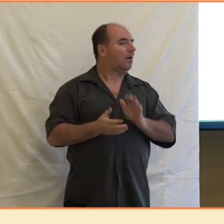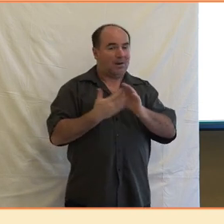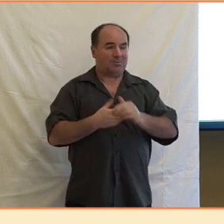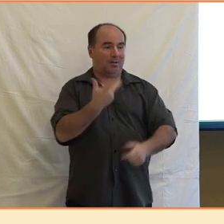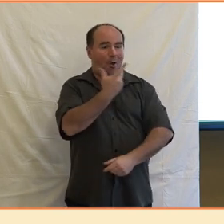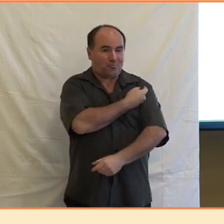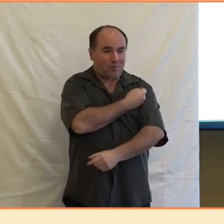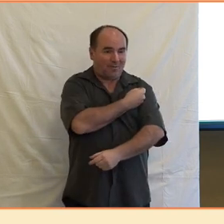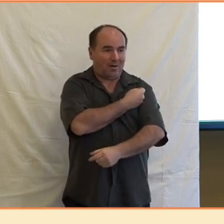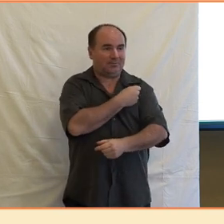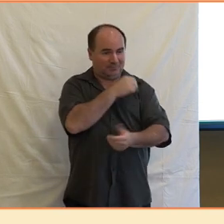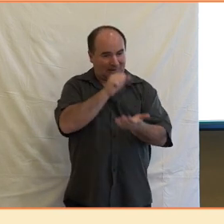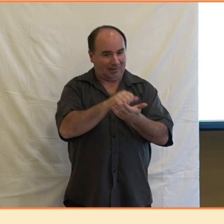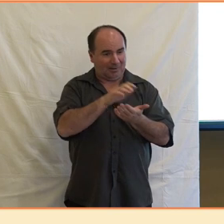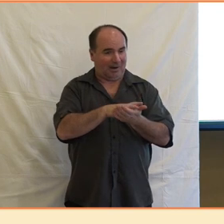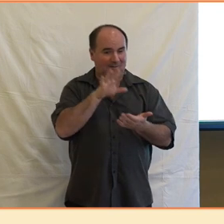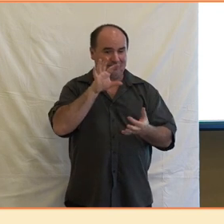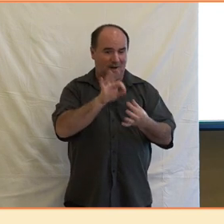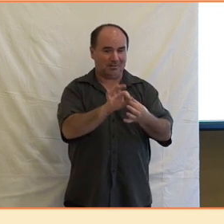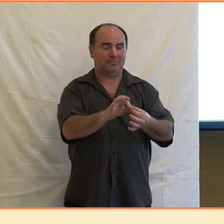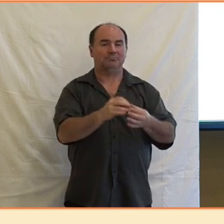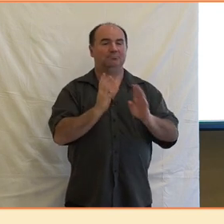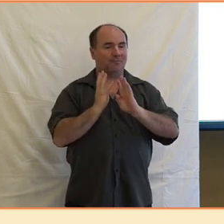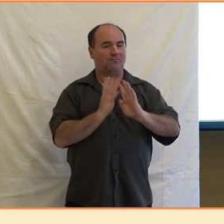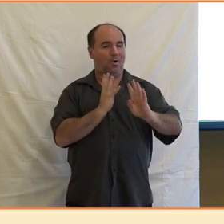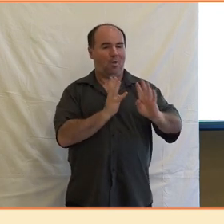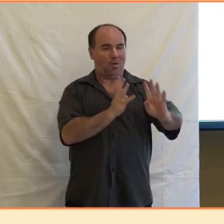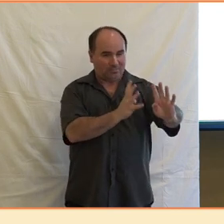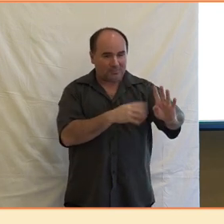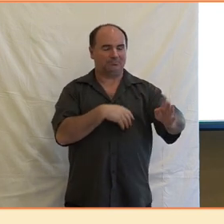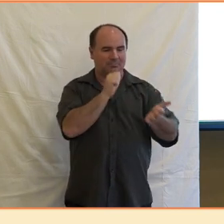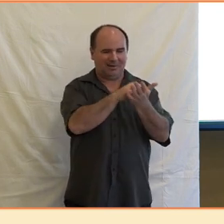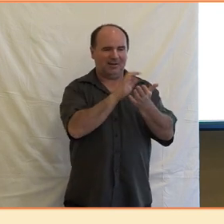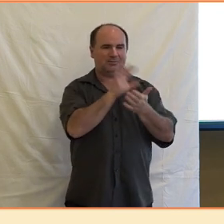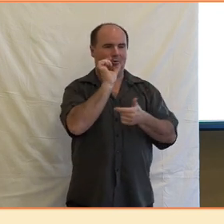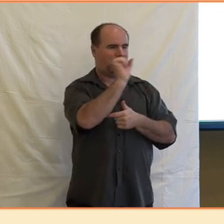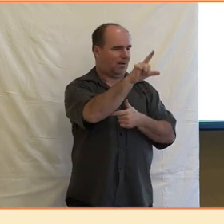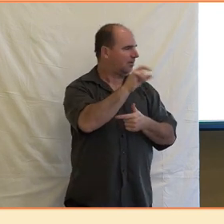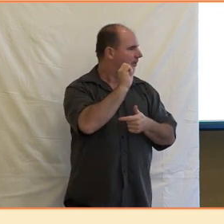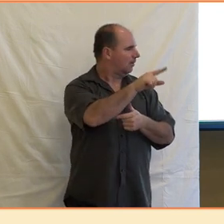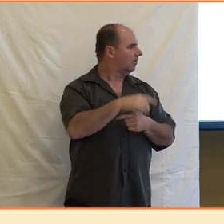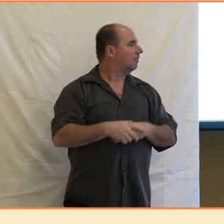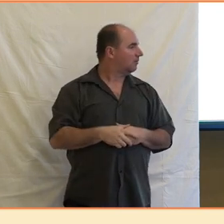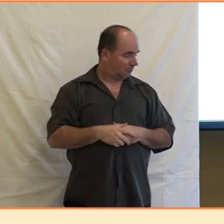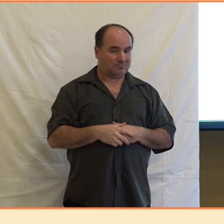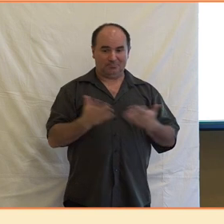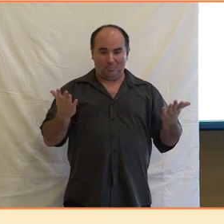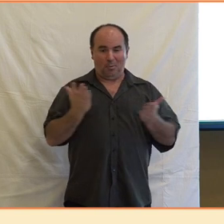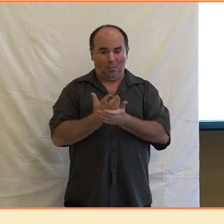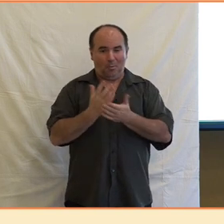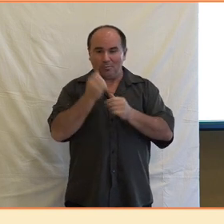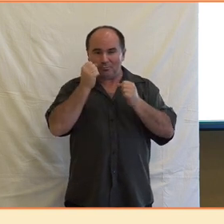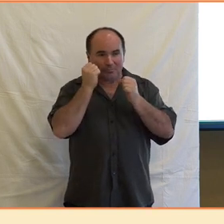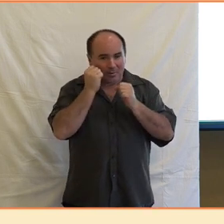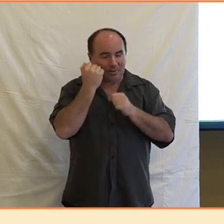očkování. Bylo to dobře vidět vlastně, jakým způsobem třeba narostla proočkovanost té populace s